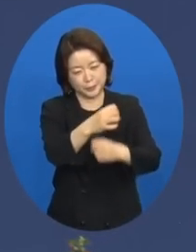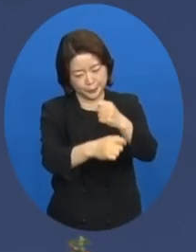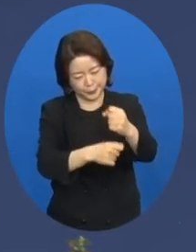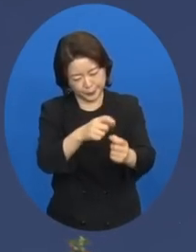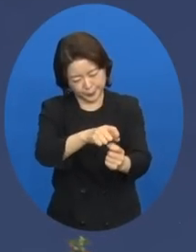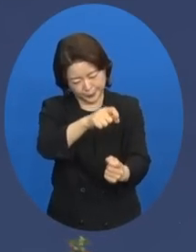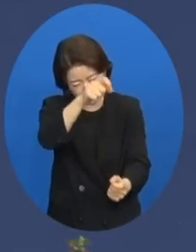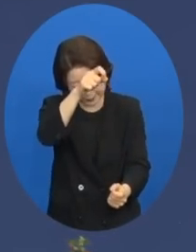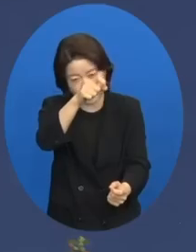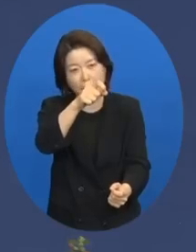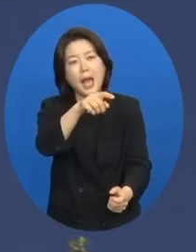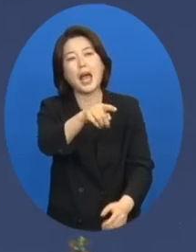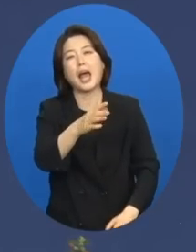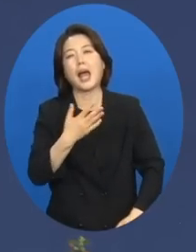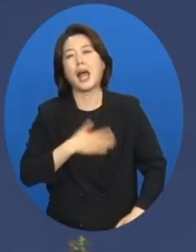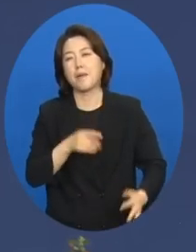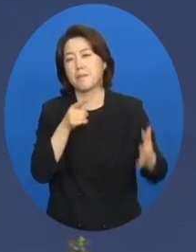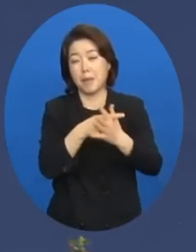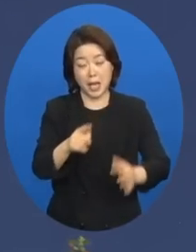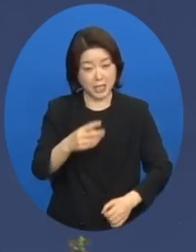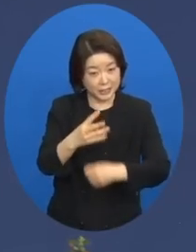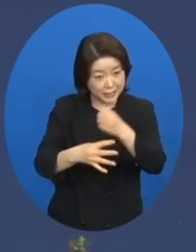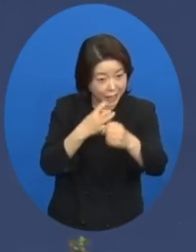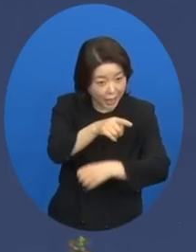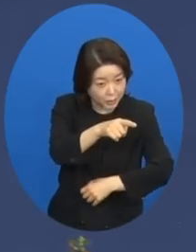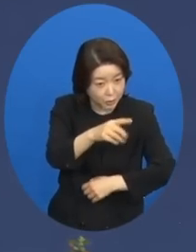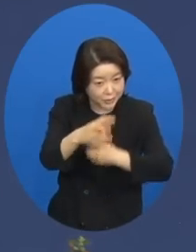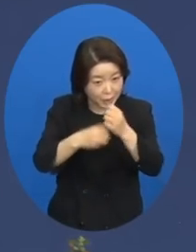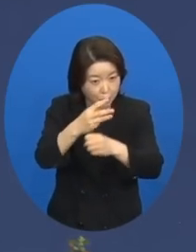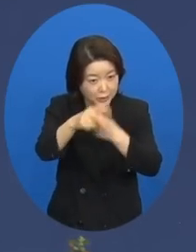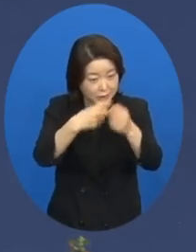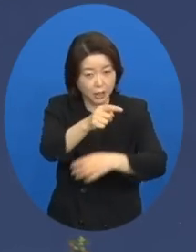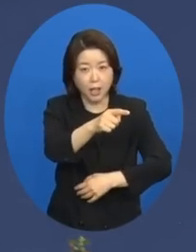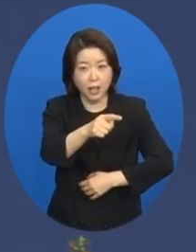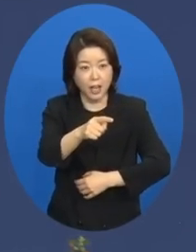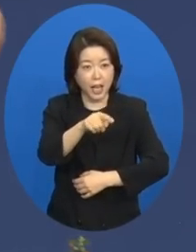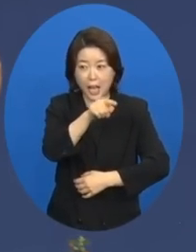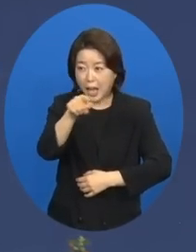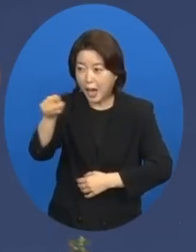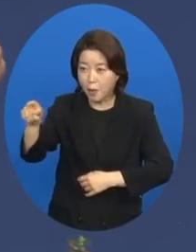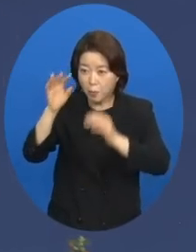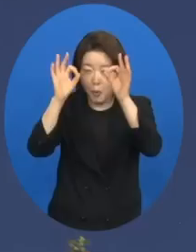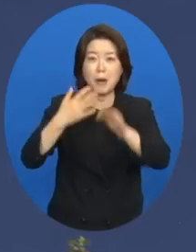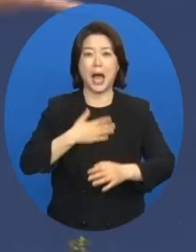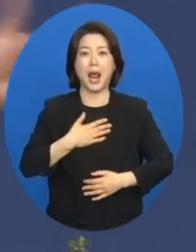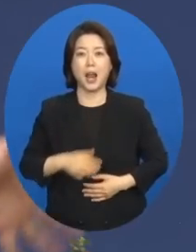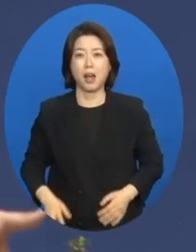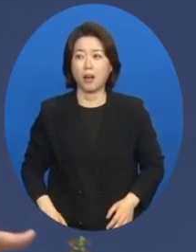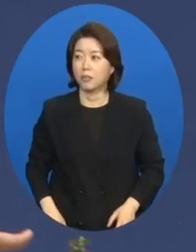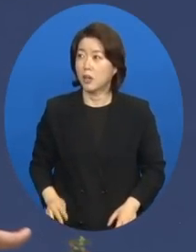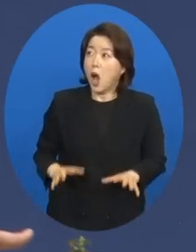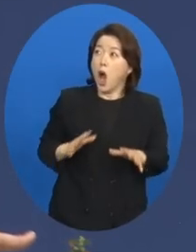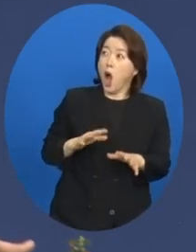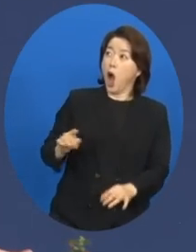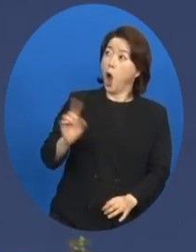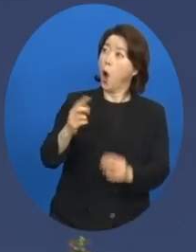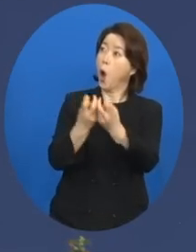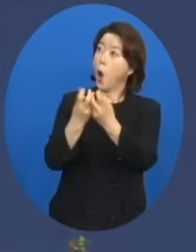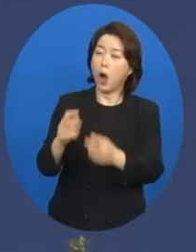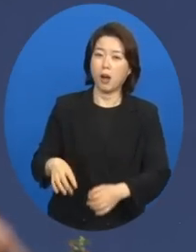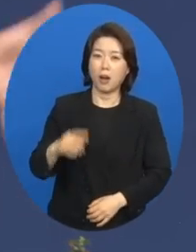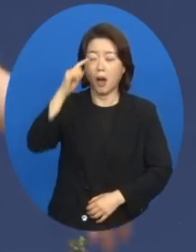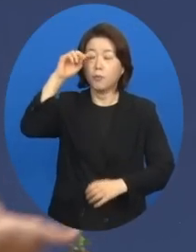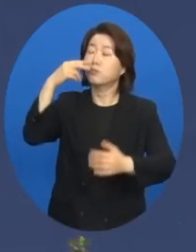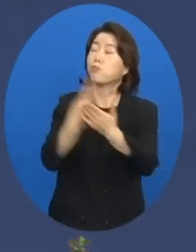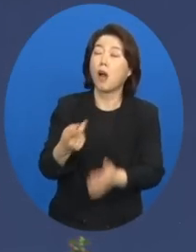묵은 뿌리구나 아니면 40년 묵었구나 하는 걸 대강 이렇게 얘기를 하면 그냥 놀래서 자빠져 기절할